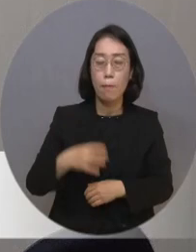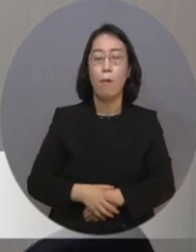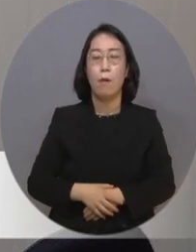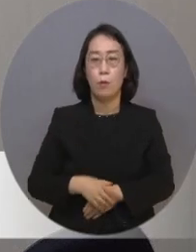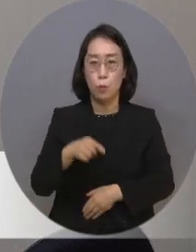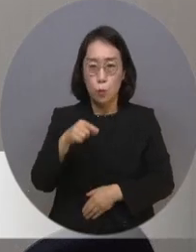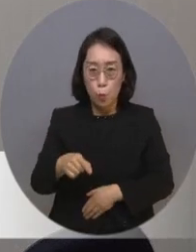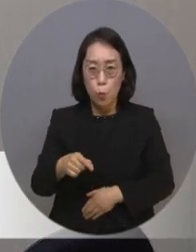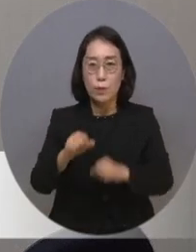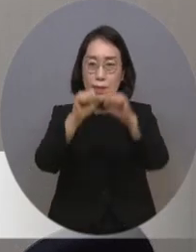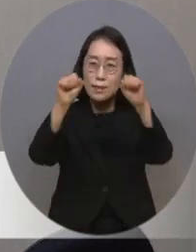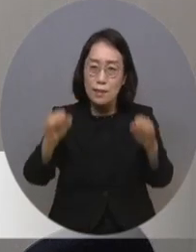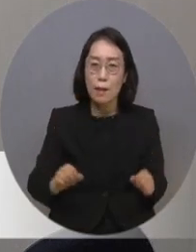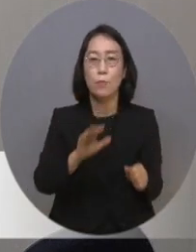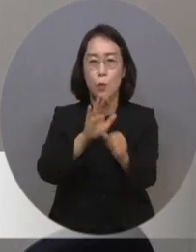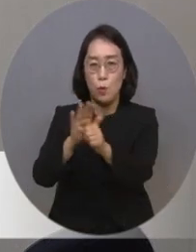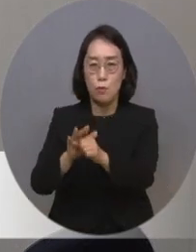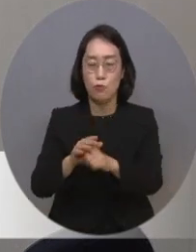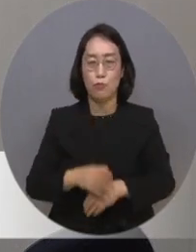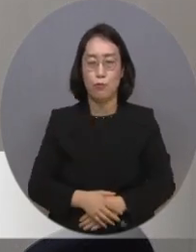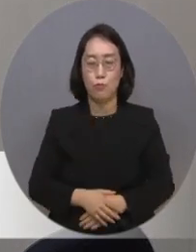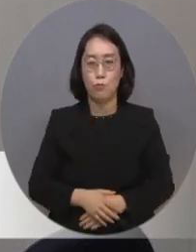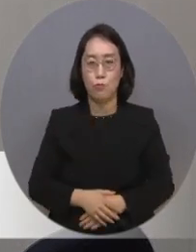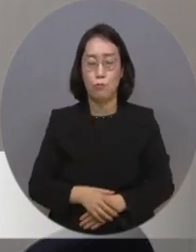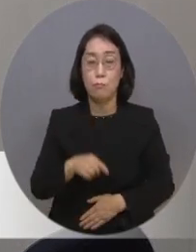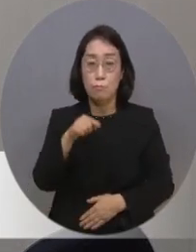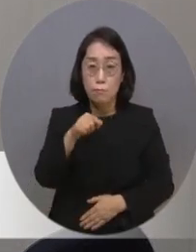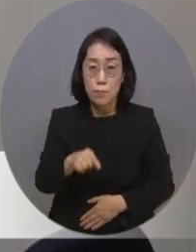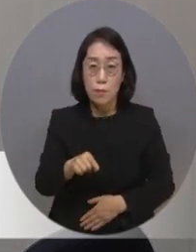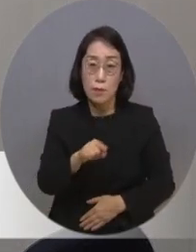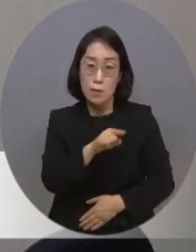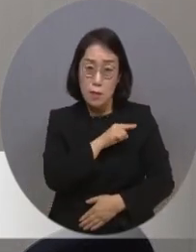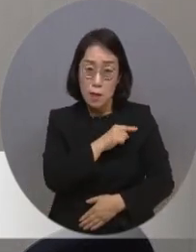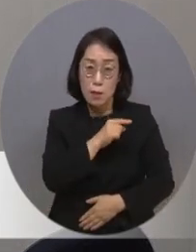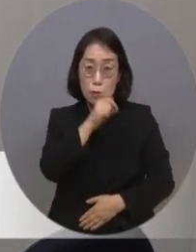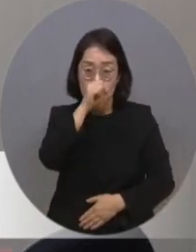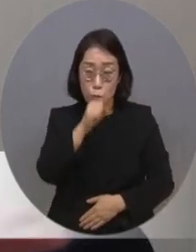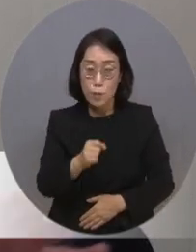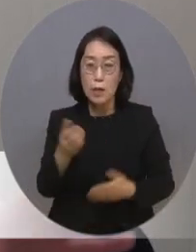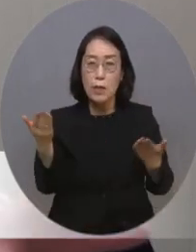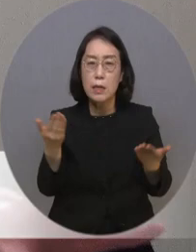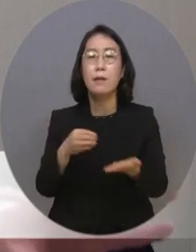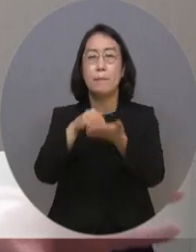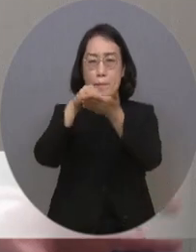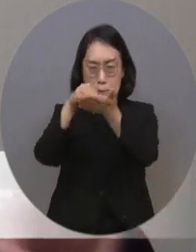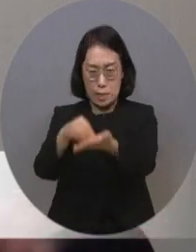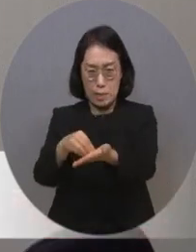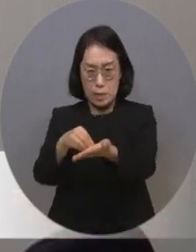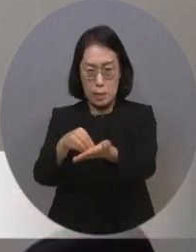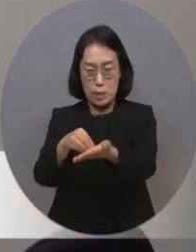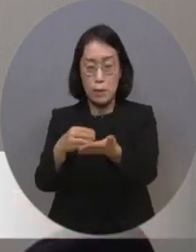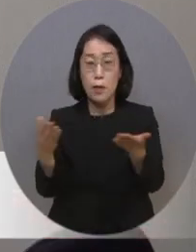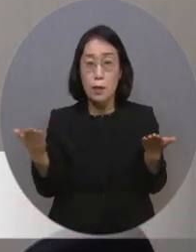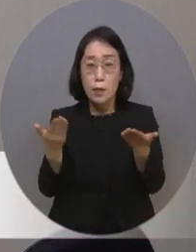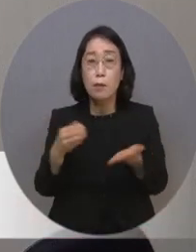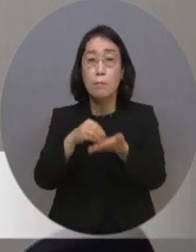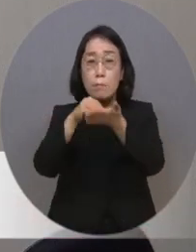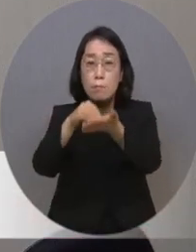시스템의 지원인데 그러면 경제적인 자립의 가장 기본은 취업이다. 기업들에서 장애인들을 원하긴 해요.